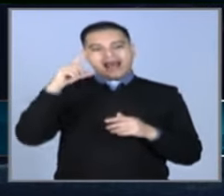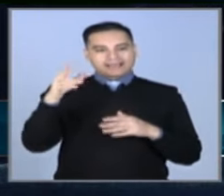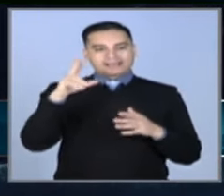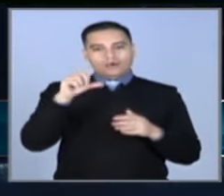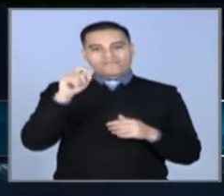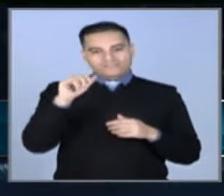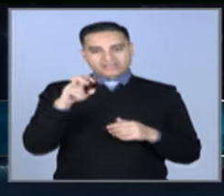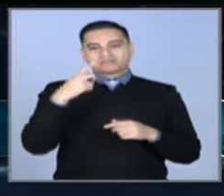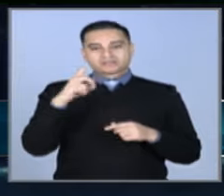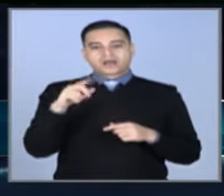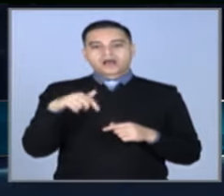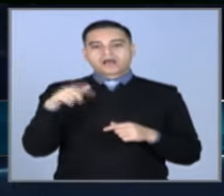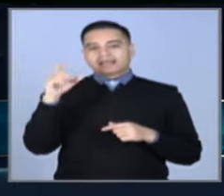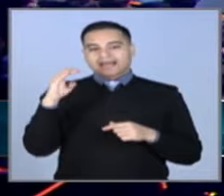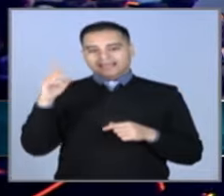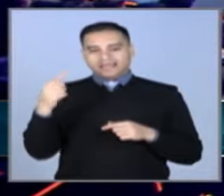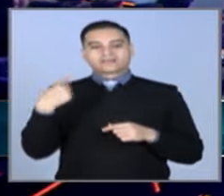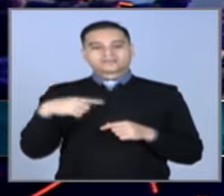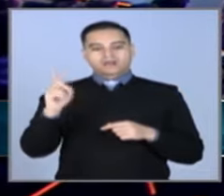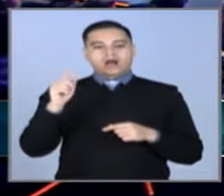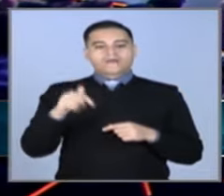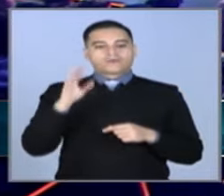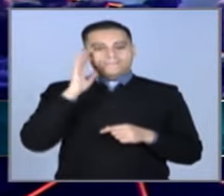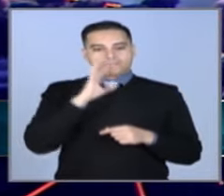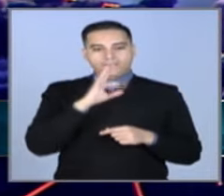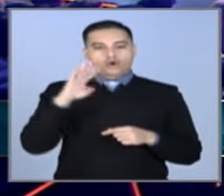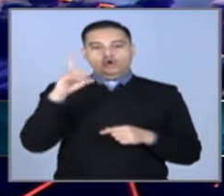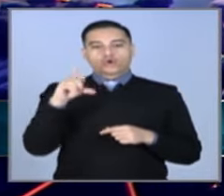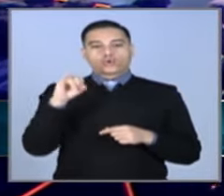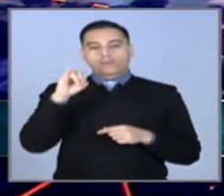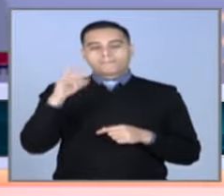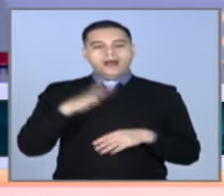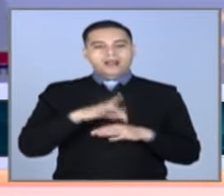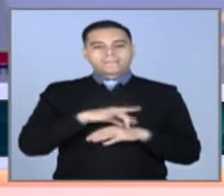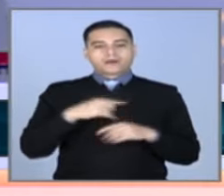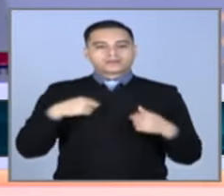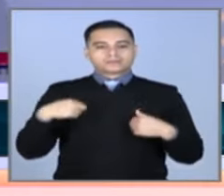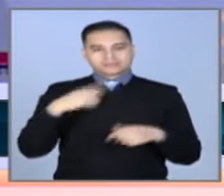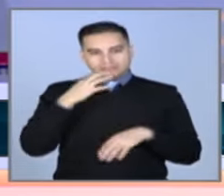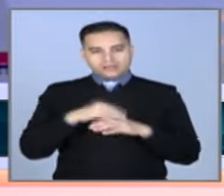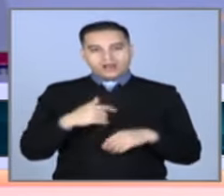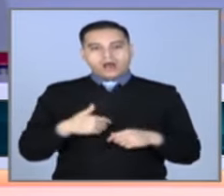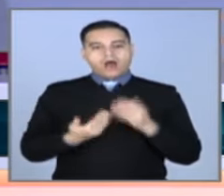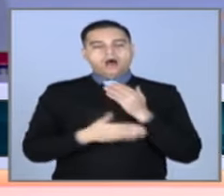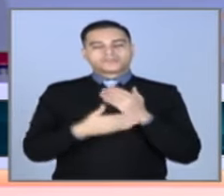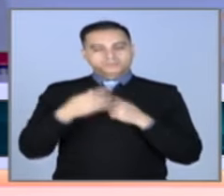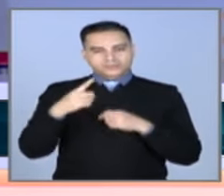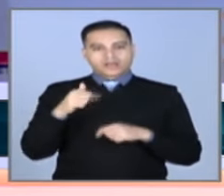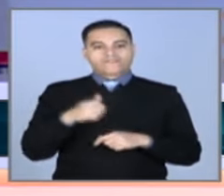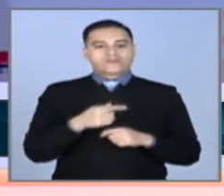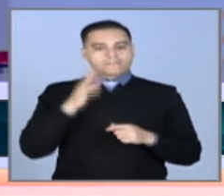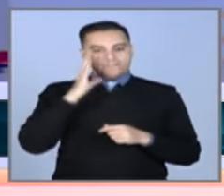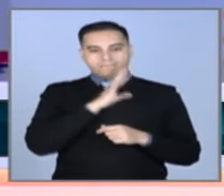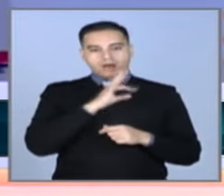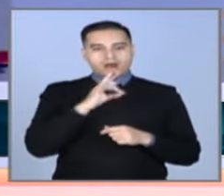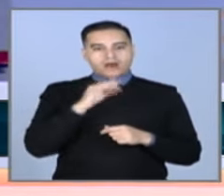الرسمية لدولة النيجر؟ فرانك. صح. يصيب داء كرون أحد أجهزة جسم الإنسان فما هو؟ جهاز الهضمي. صح. أغلى من الياقوت